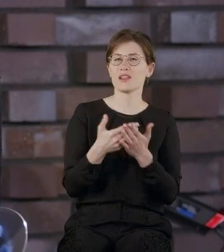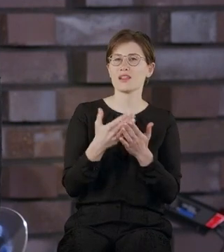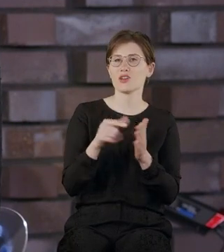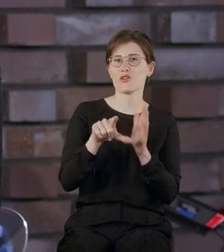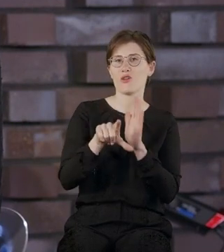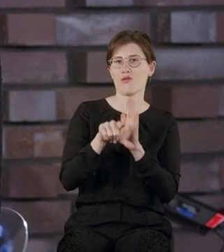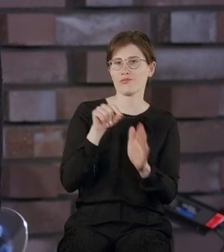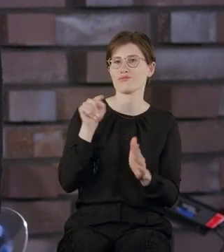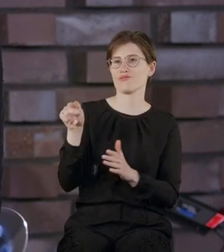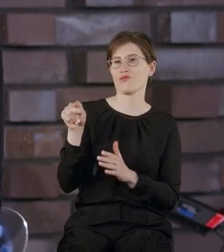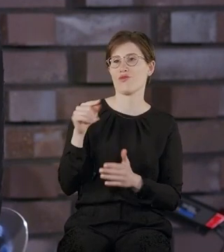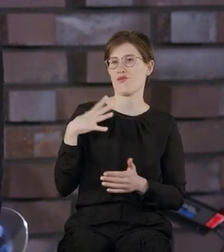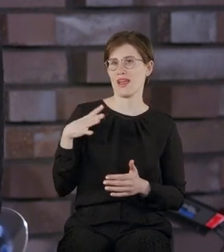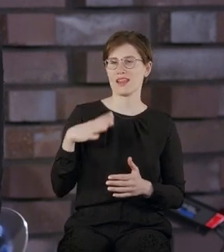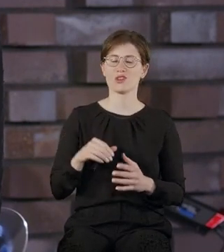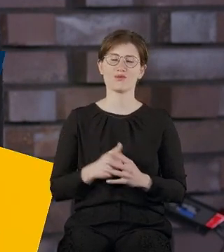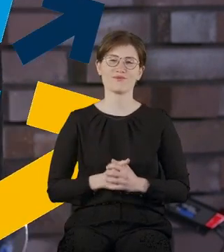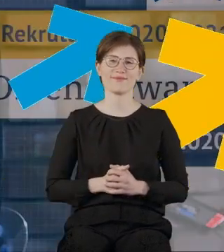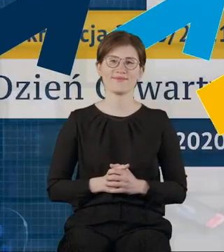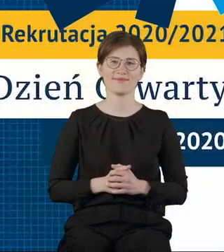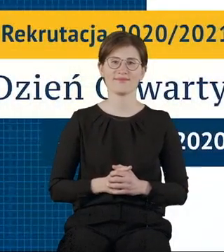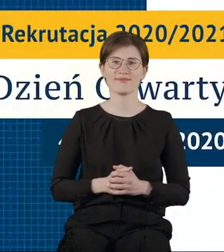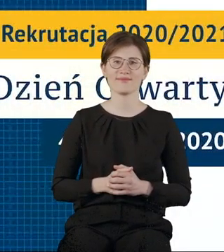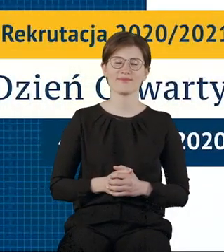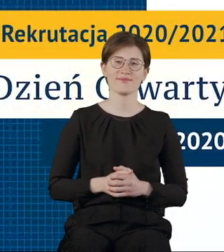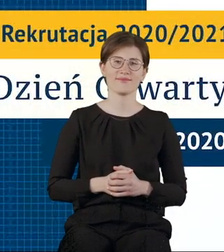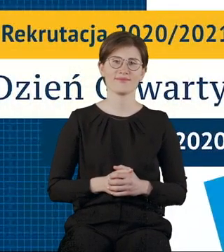Wydział Humanistyczny.